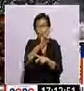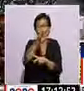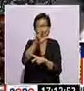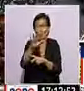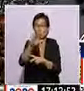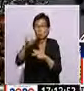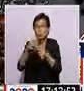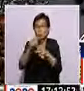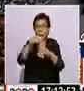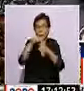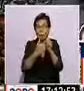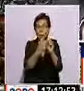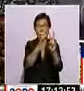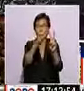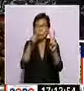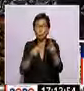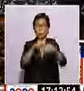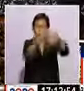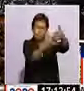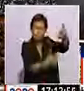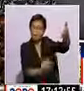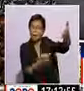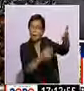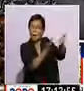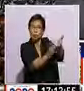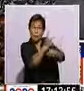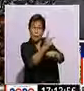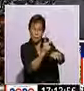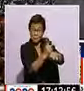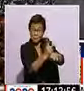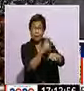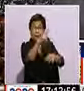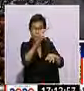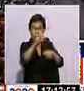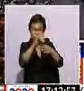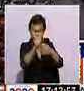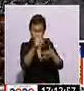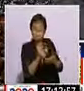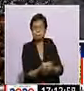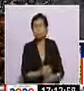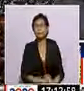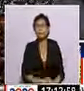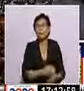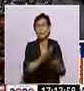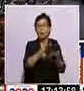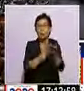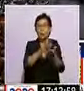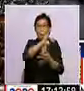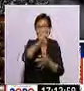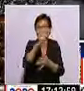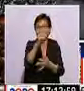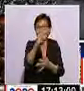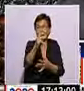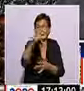pada 2020 seperti berikut. Sekolah kebangsaan RM300 juta ringgit. Sekolah jenis kebangsaan